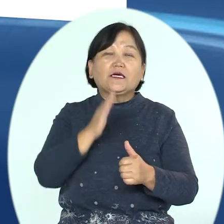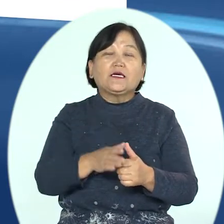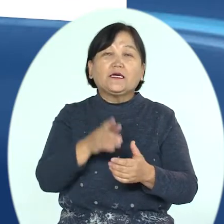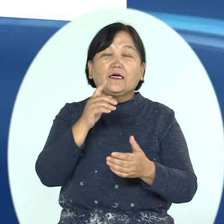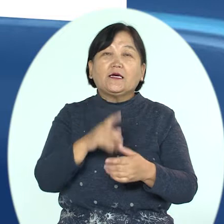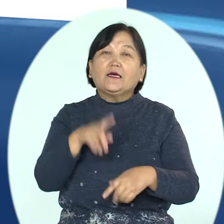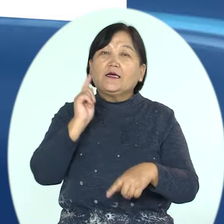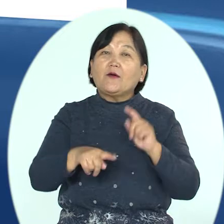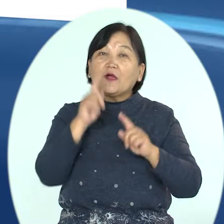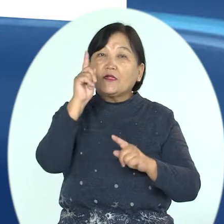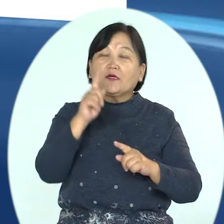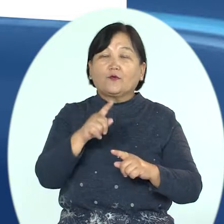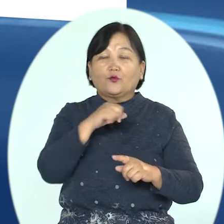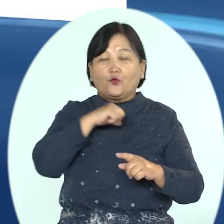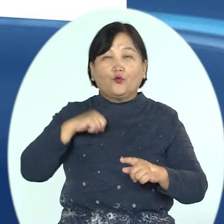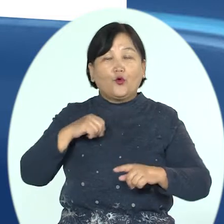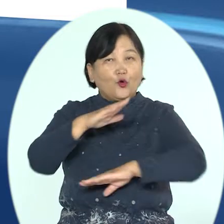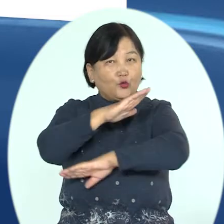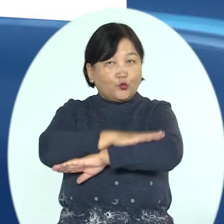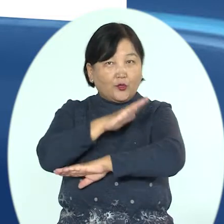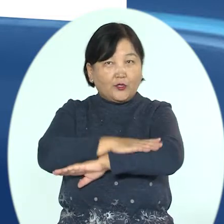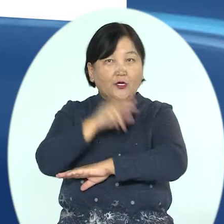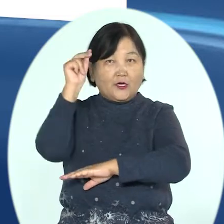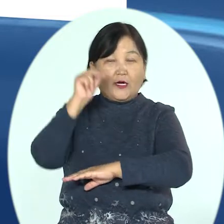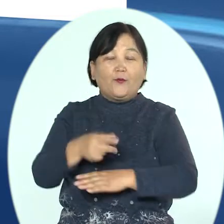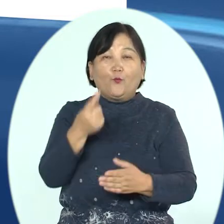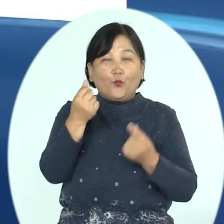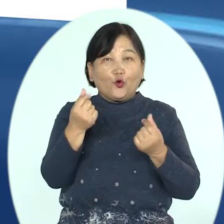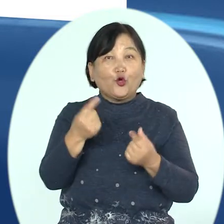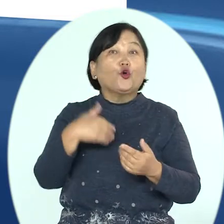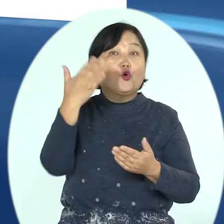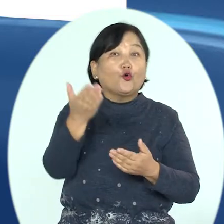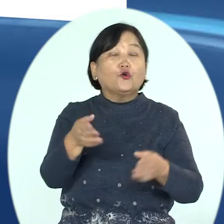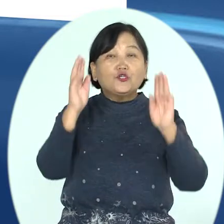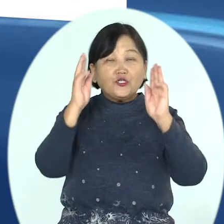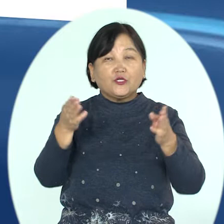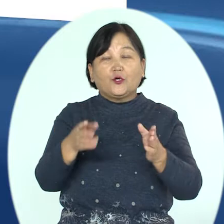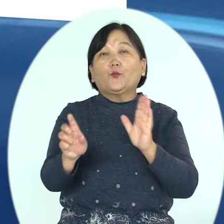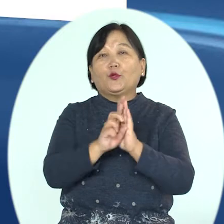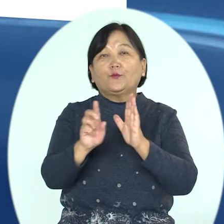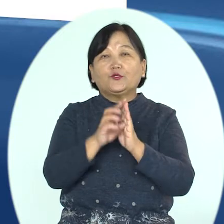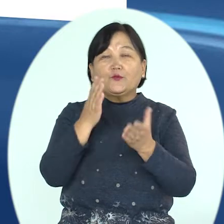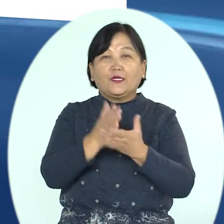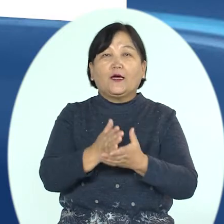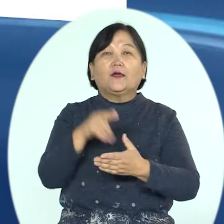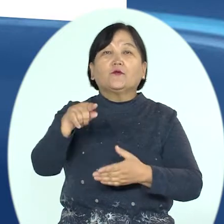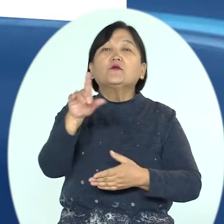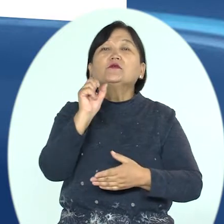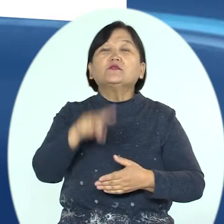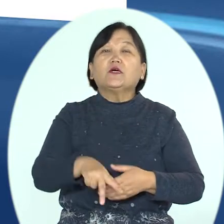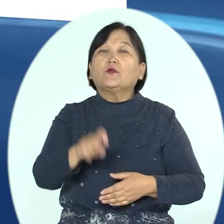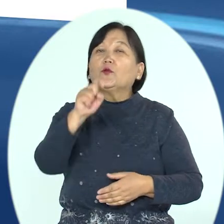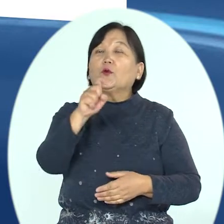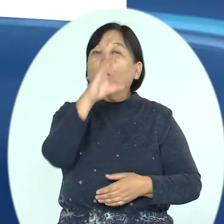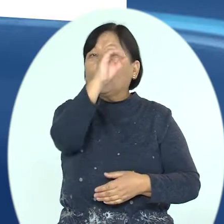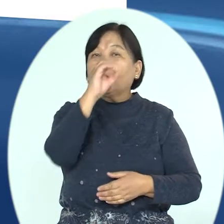ямар нэгэн шаардлагагүйгээр өөрөө сургалтын төлбөрөө ингээд шийдэд явах боломжтой ийм зээл болсон байж байгаа. Тэгээд энэ зээл маань бол